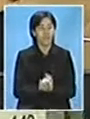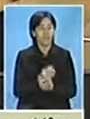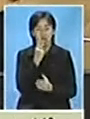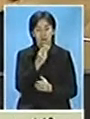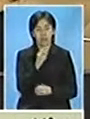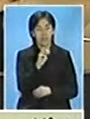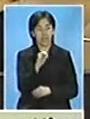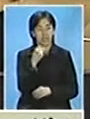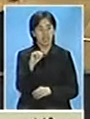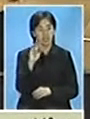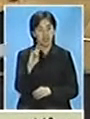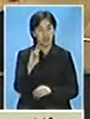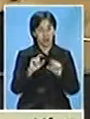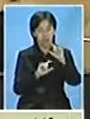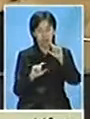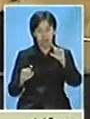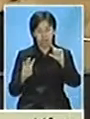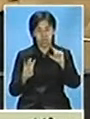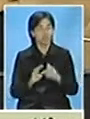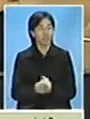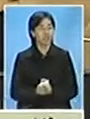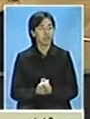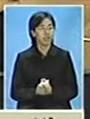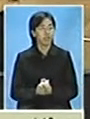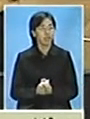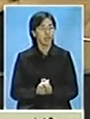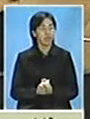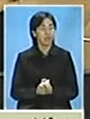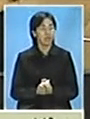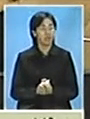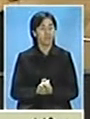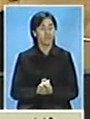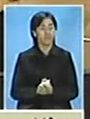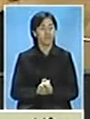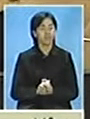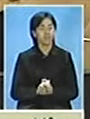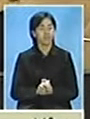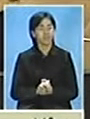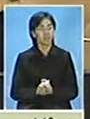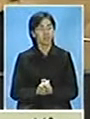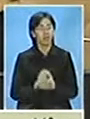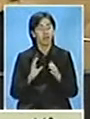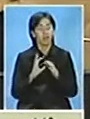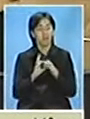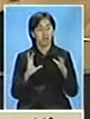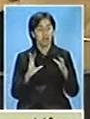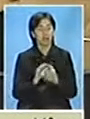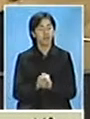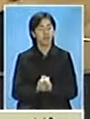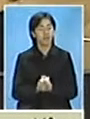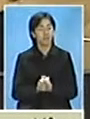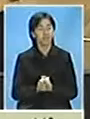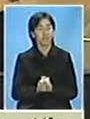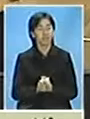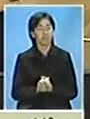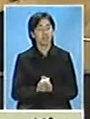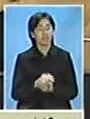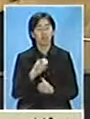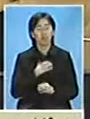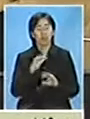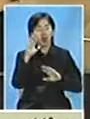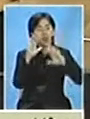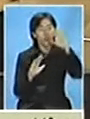า17วรรค4ถ้าท่านยืนยันว่าไม่เกี่ยวข้องก็คือหมายความว่าต้องโหวตไปทั้งม